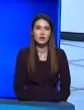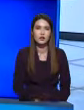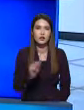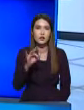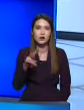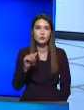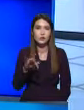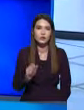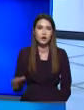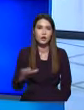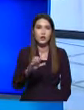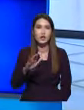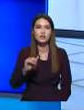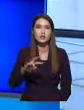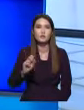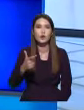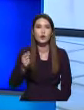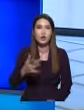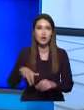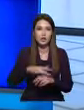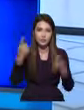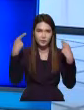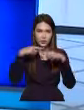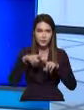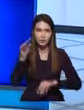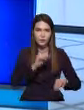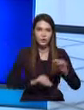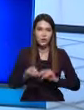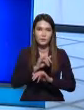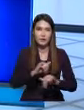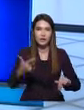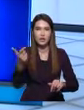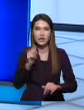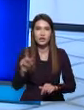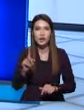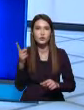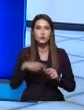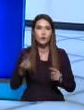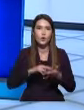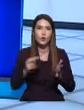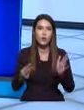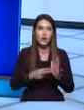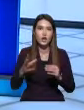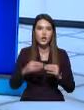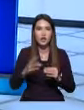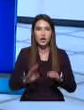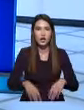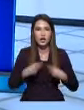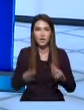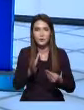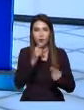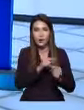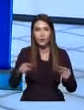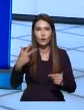Ақмола облысы Степногорск қаласының инфрақұрылымы дамып келеді. Газ қазандығын салуға жоба әзірленіп, жер учаскесі бекітілді. Осы уақытқа дейін